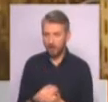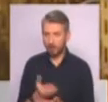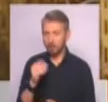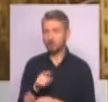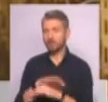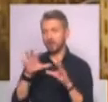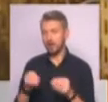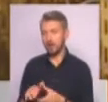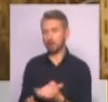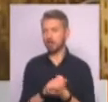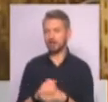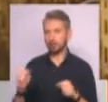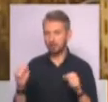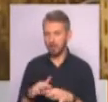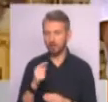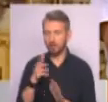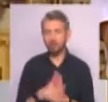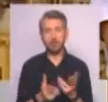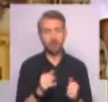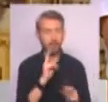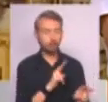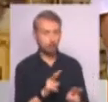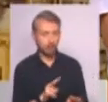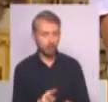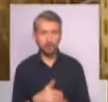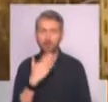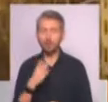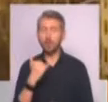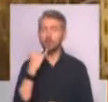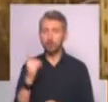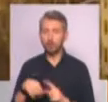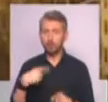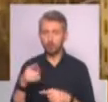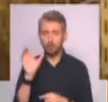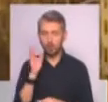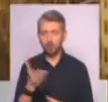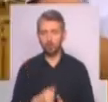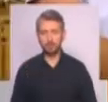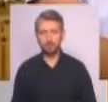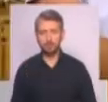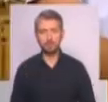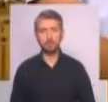загальна, то колективно збиратися, розуміти. І доглядати. І доглядати. Дякую, телефонний дзвінок, слухаємо вас.